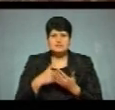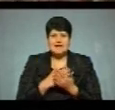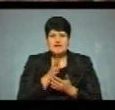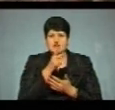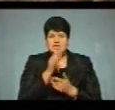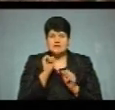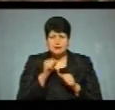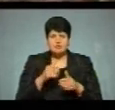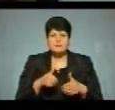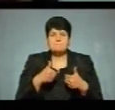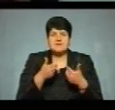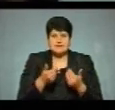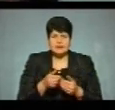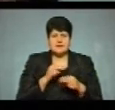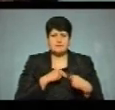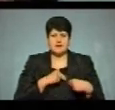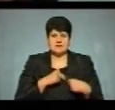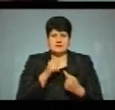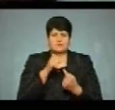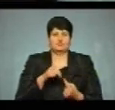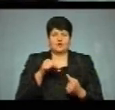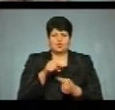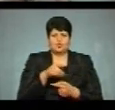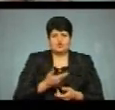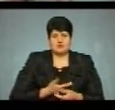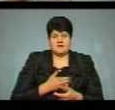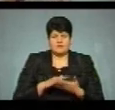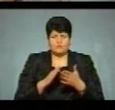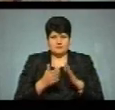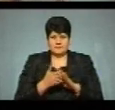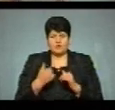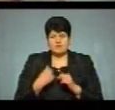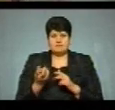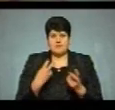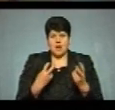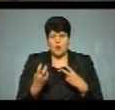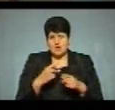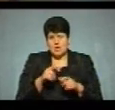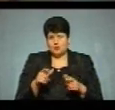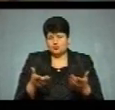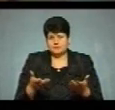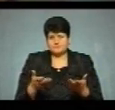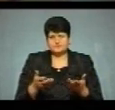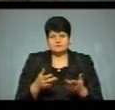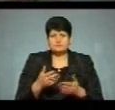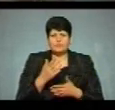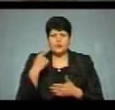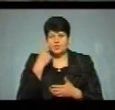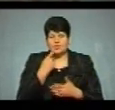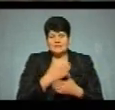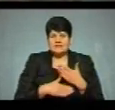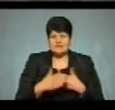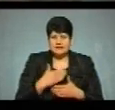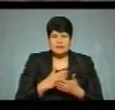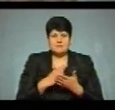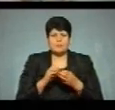він може приділити праці відповідно до його життєвих обставин. До нас приходять люди, скажімо, які особи з інвалідністю, які